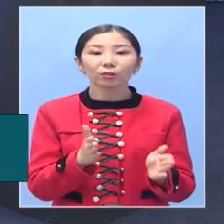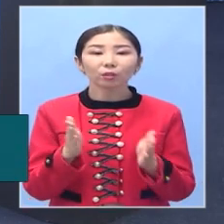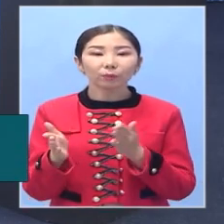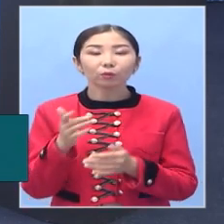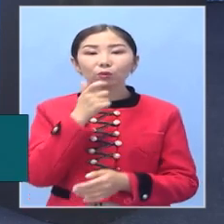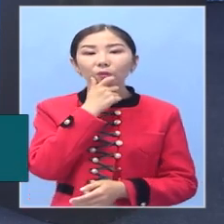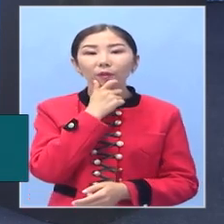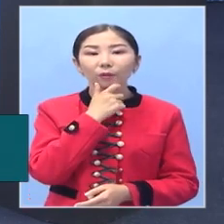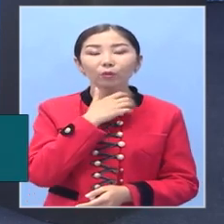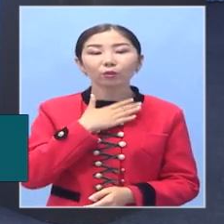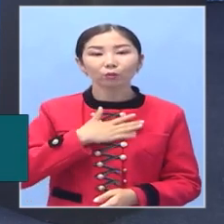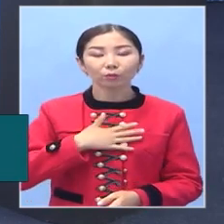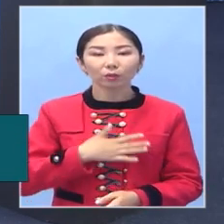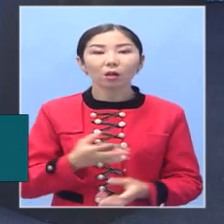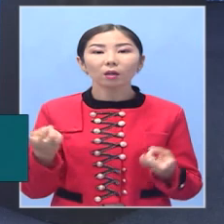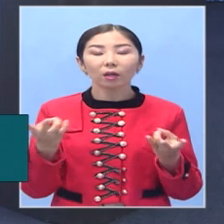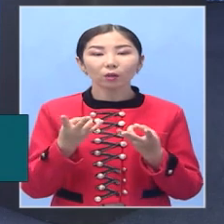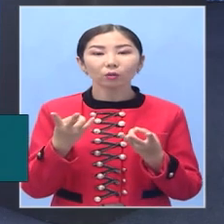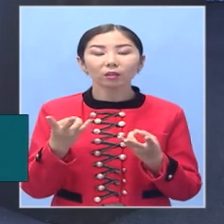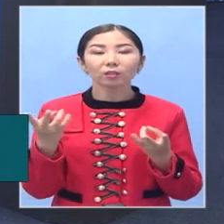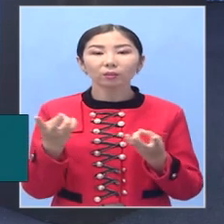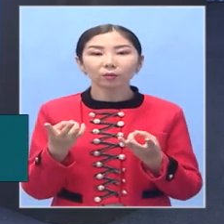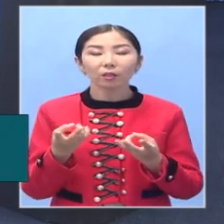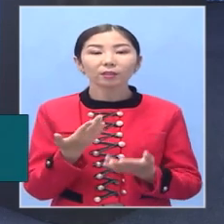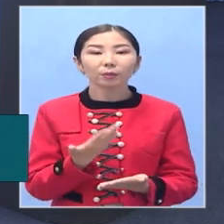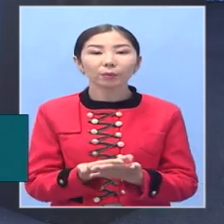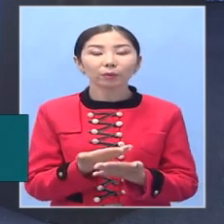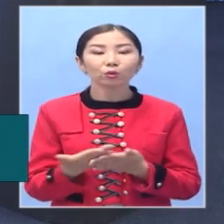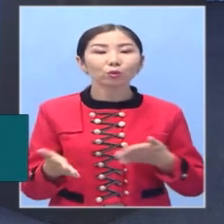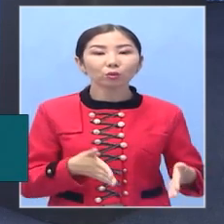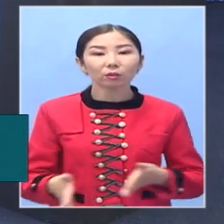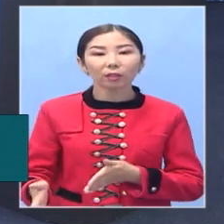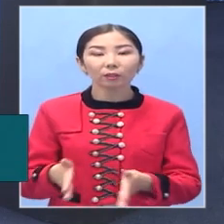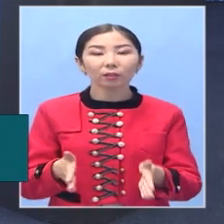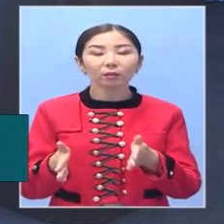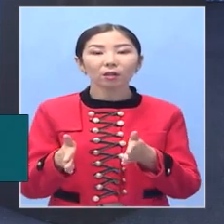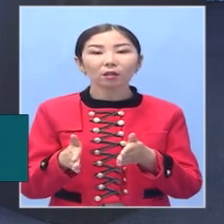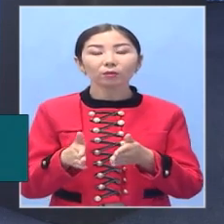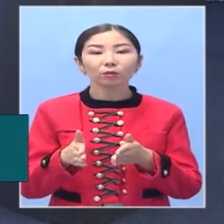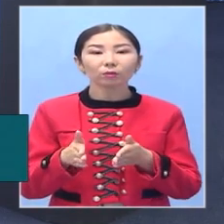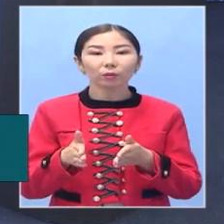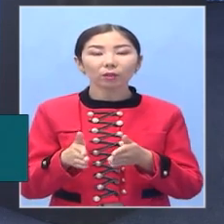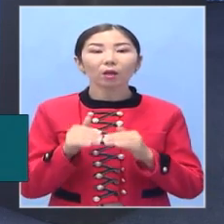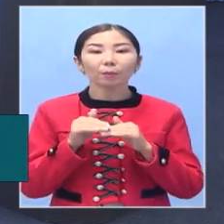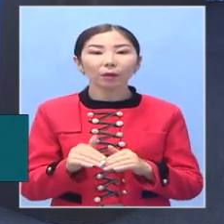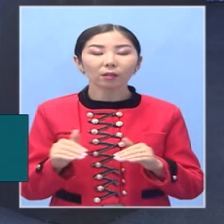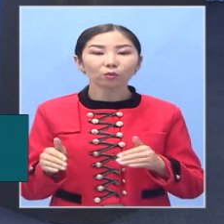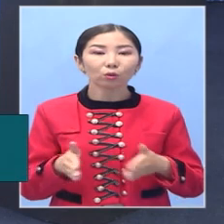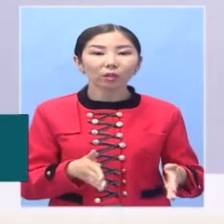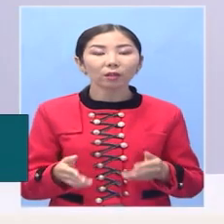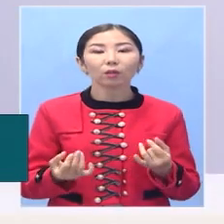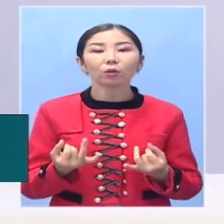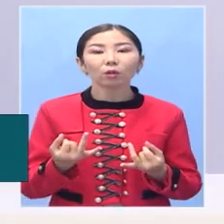бағытқа енді дұрыс көзқараспен қарап. Өйткені жол салынады, мысалы деген, жол салынгандан кийин балалар сол жолго ойнойт